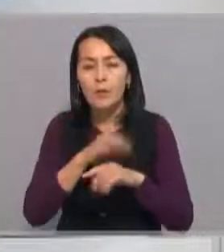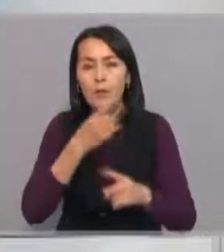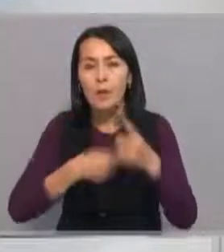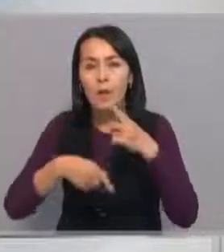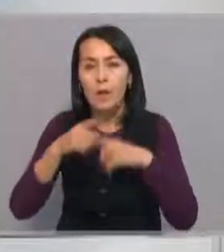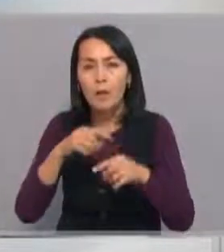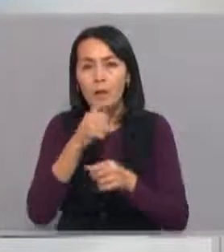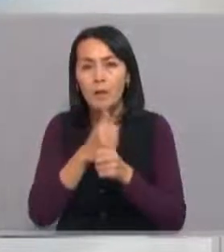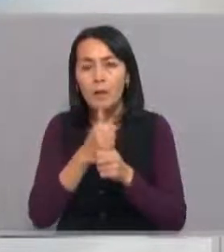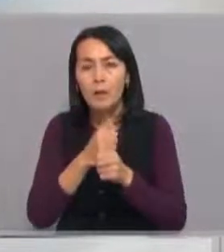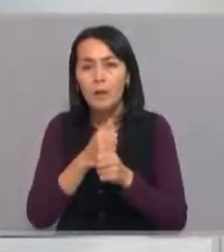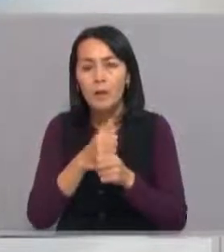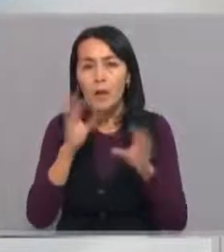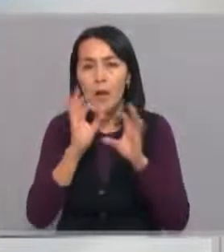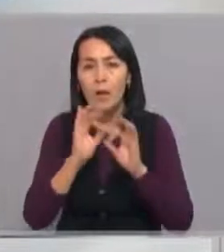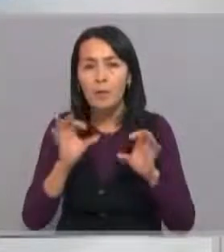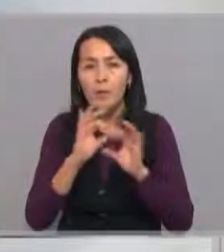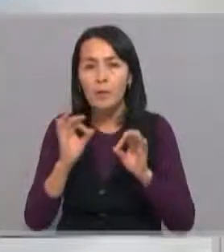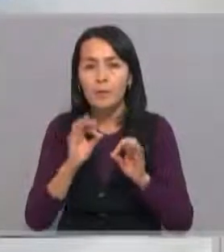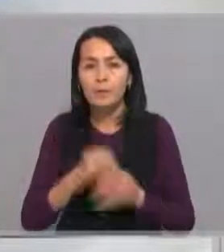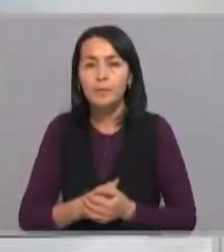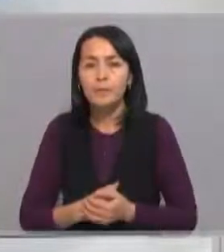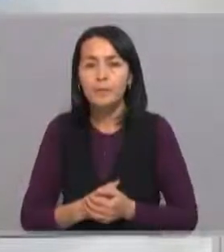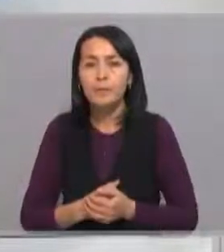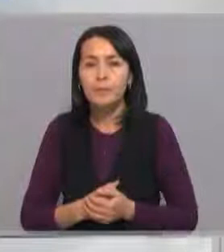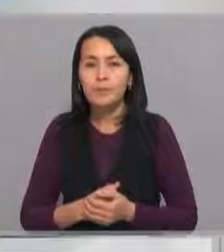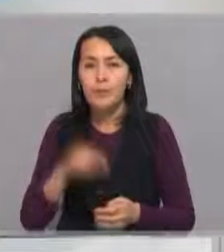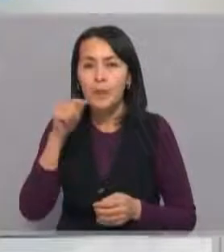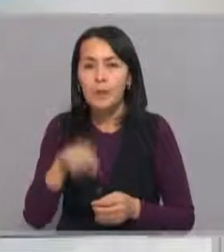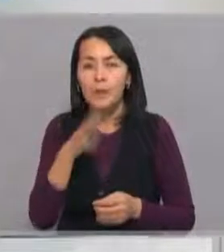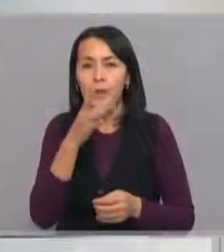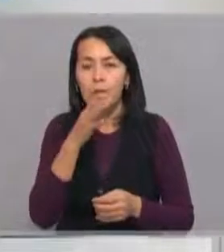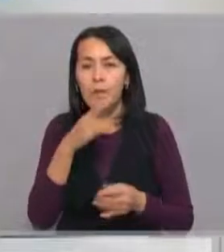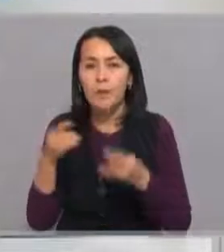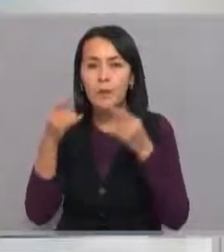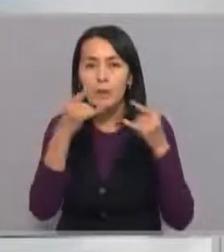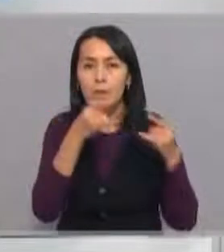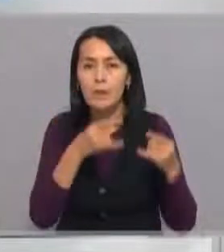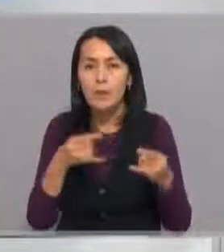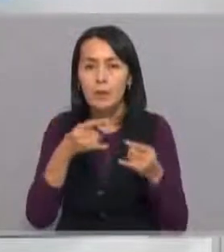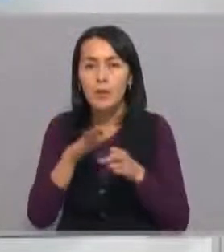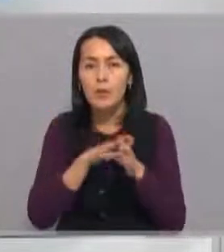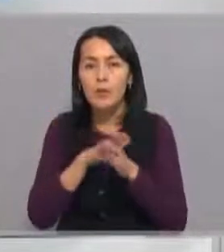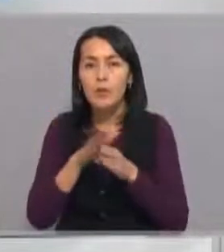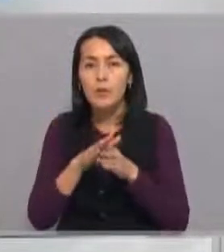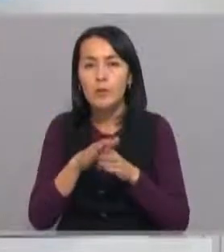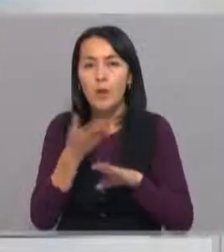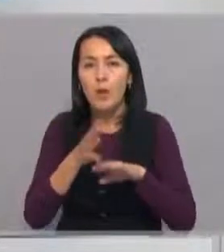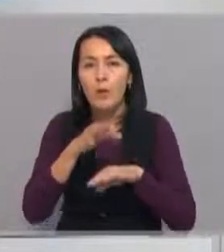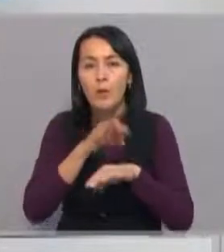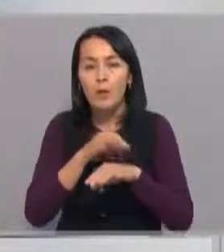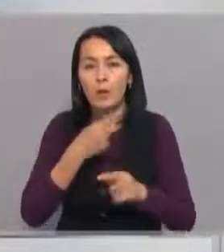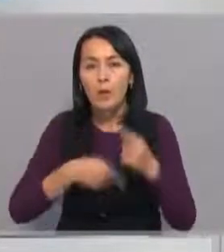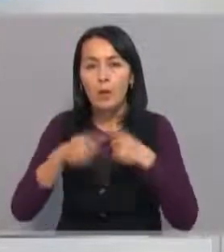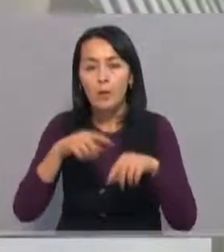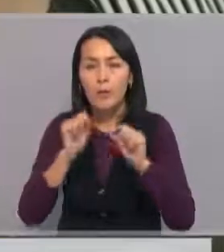алу маңыздылығы туралы ақпараттандыру болып табылады. Дер кезінде скринингтік зерттеулер жүргізілсе онкологиялық аурулардың